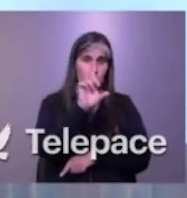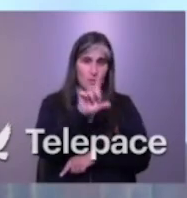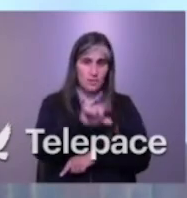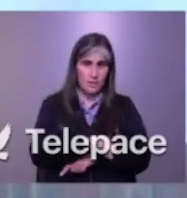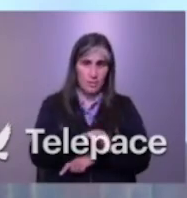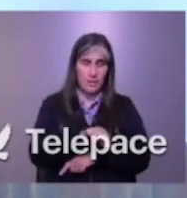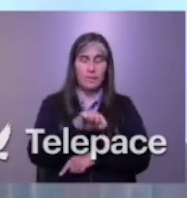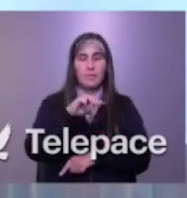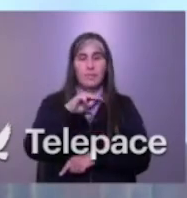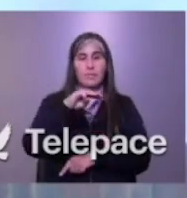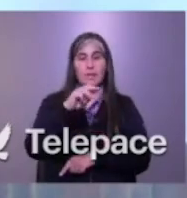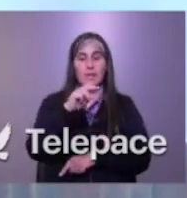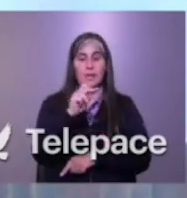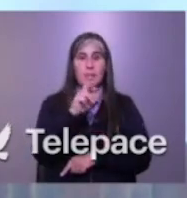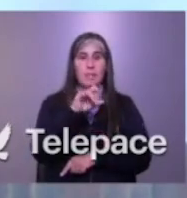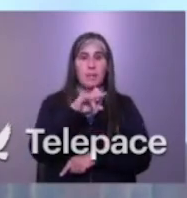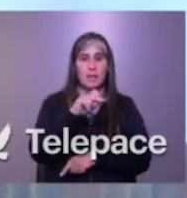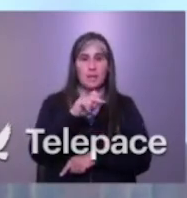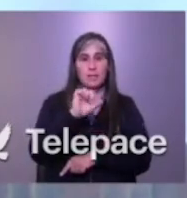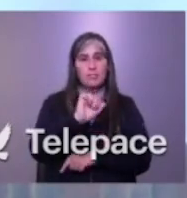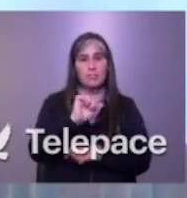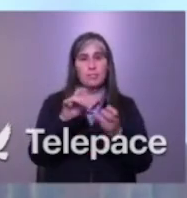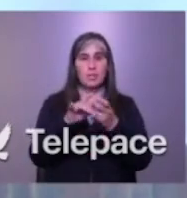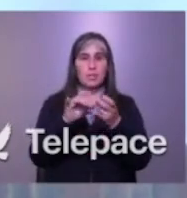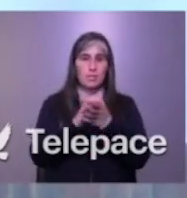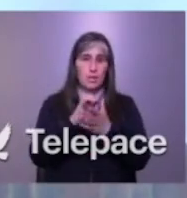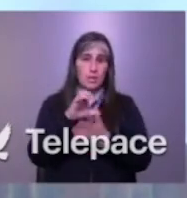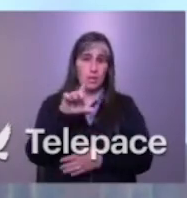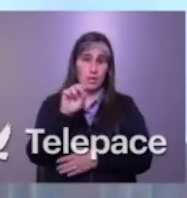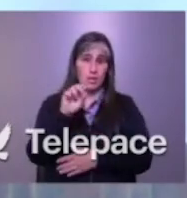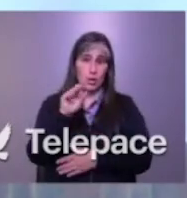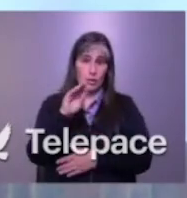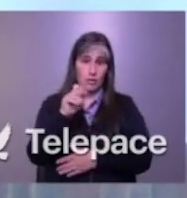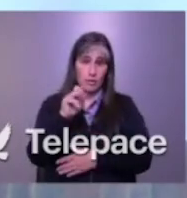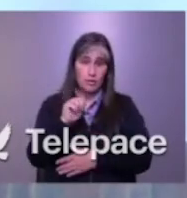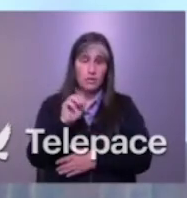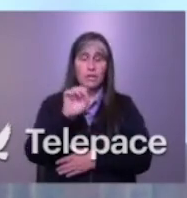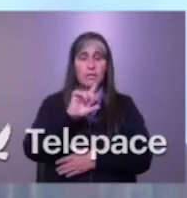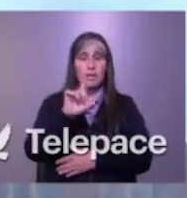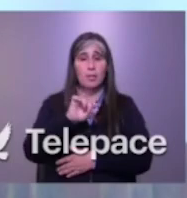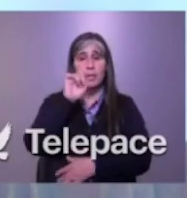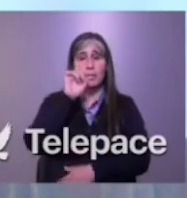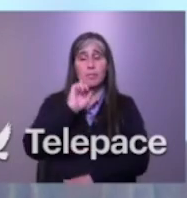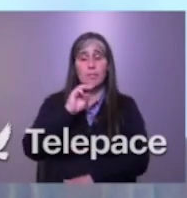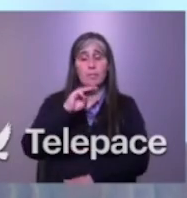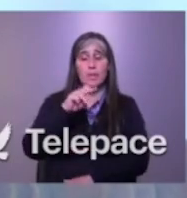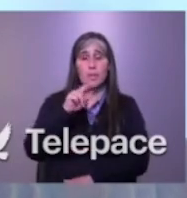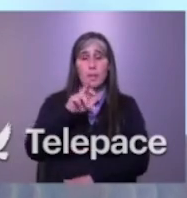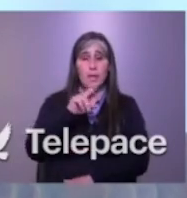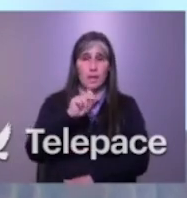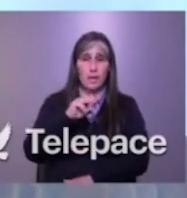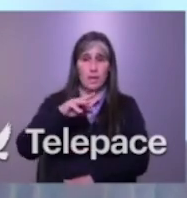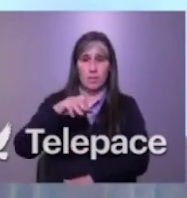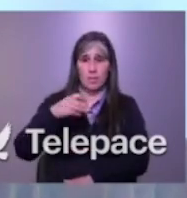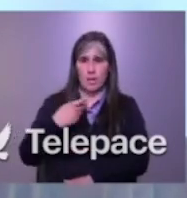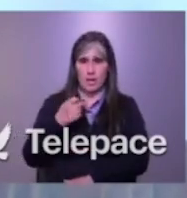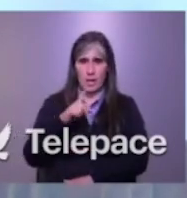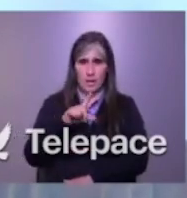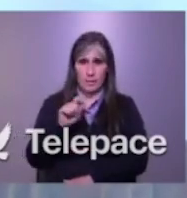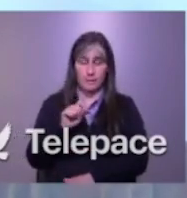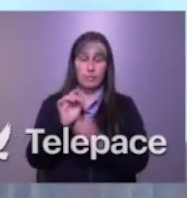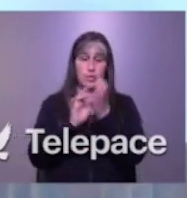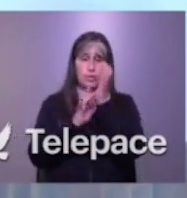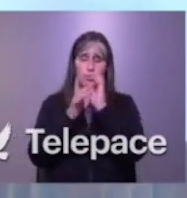Cléophas, et Marie-Madeleine. Jésus, voyant sa mère et près d'elle le disciple qu'il aimait, dit à sa